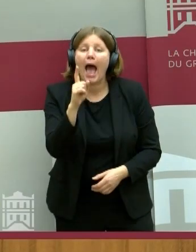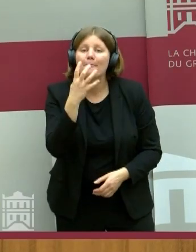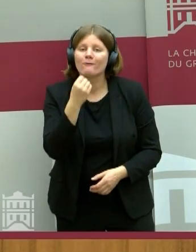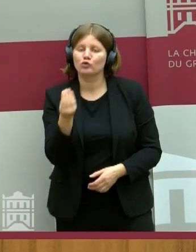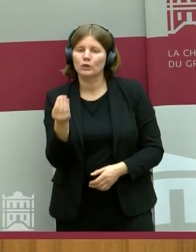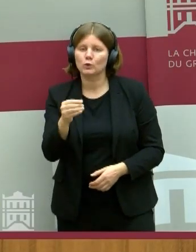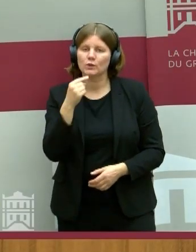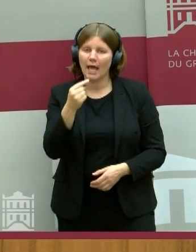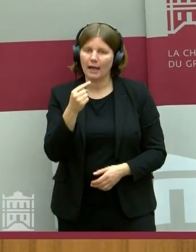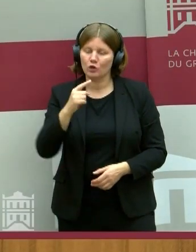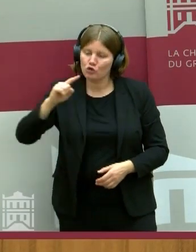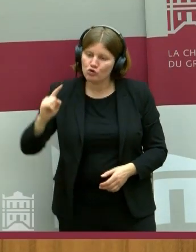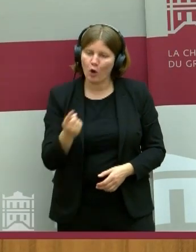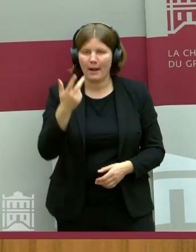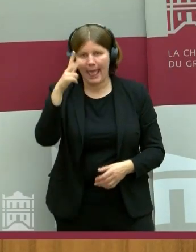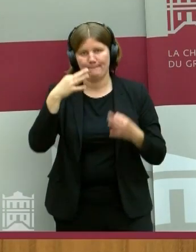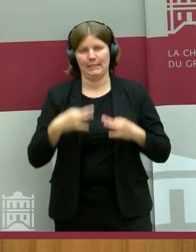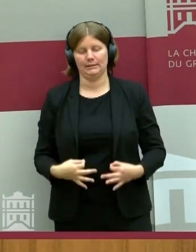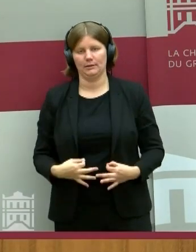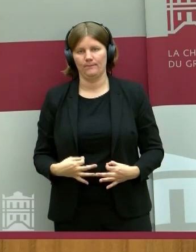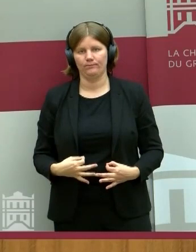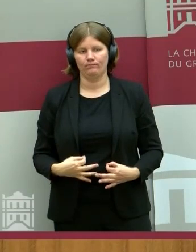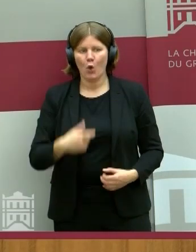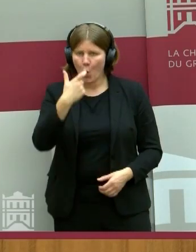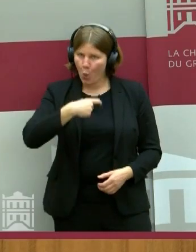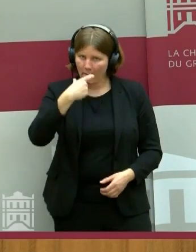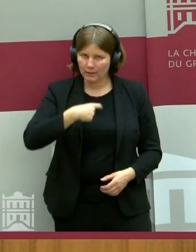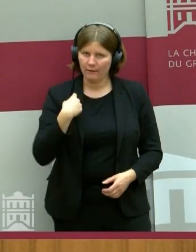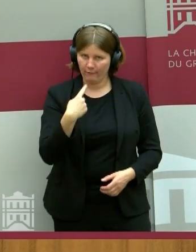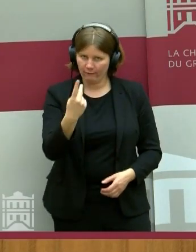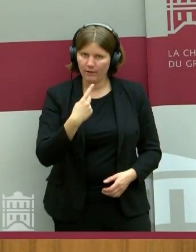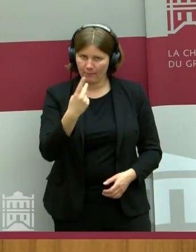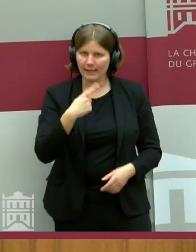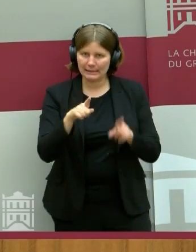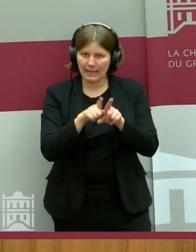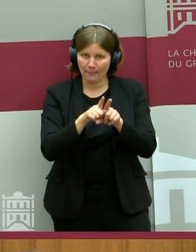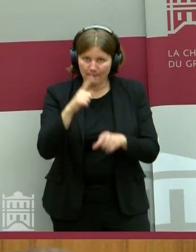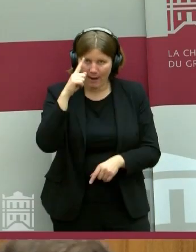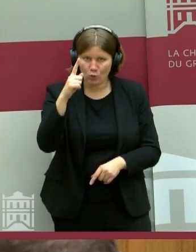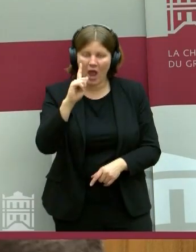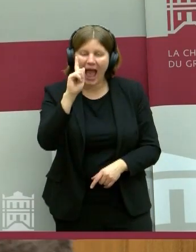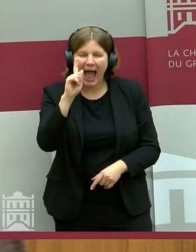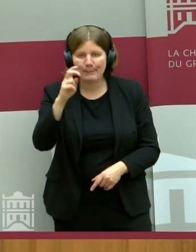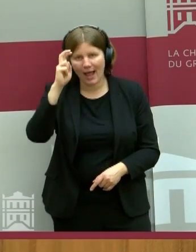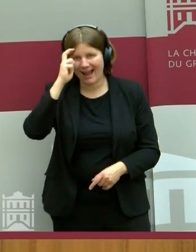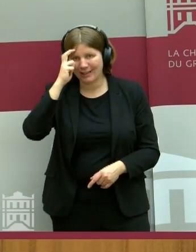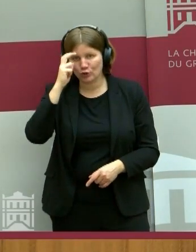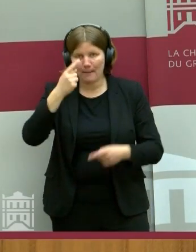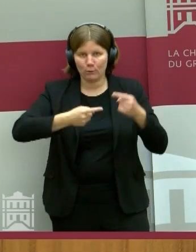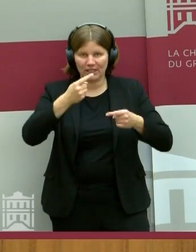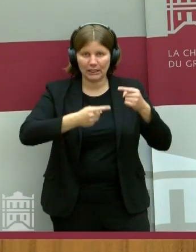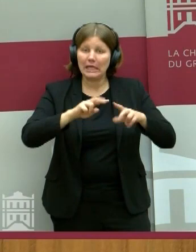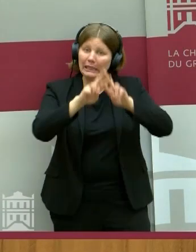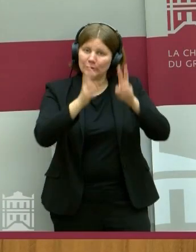nach einer Person, Herr Minister, was das humanitär angeht, da sind wir einer Meinung. Aber wir machen eine rationale Politik basiert auf das